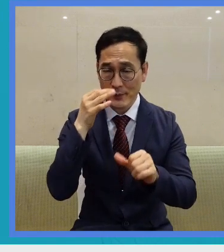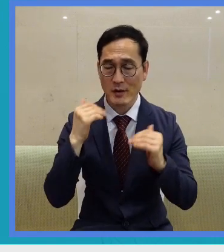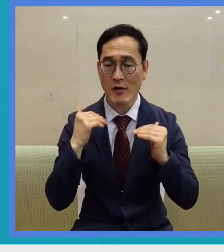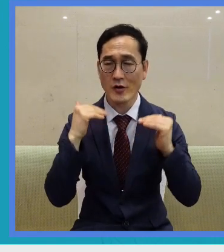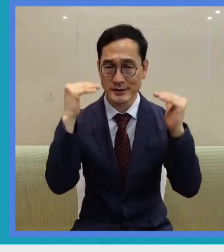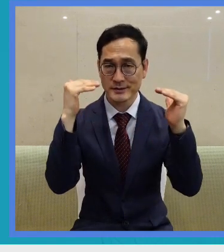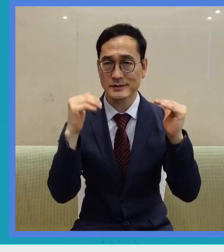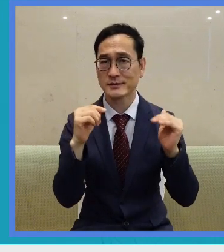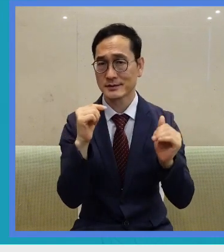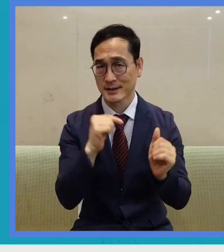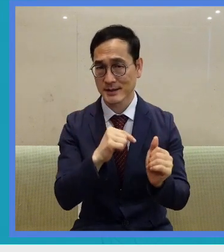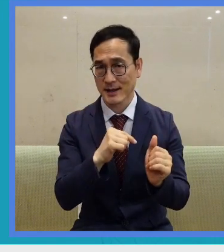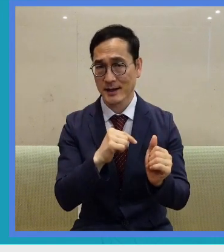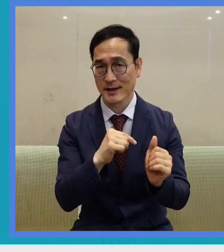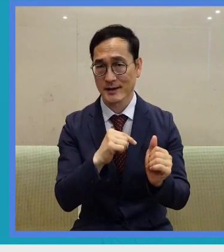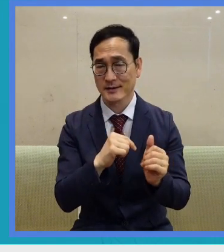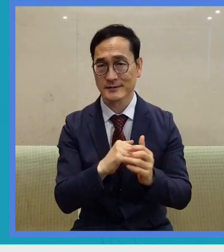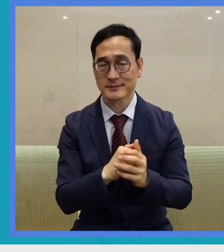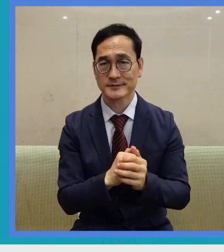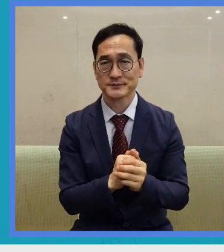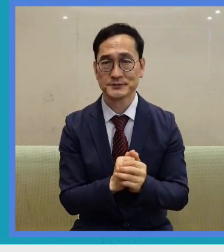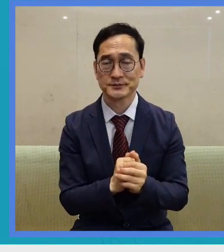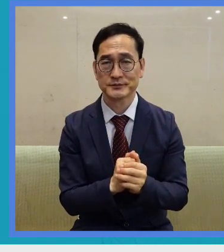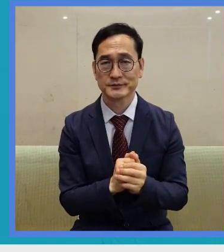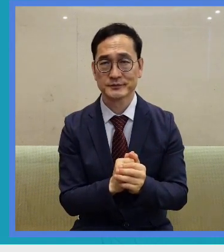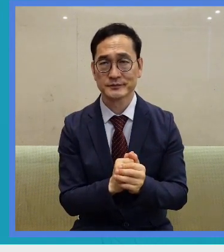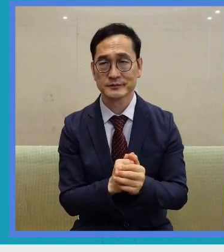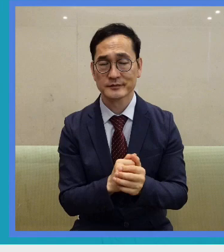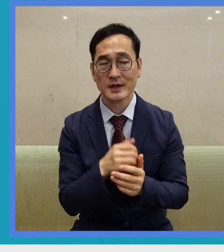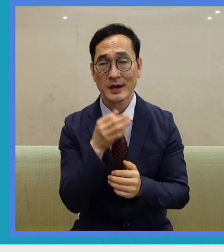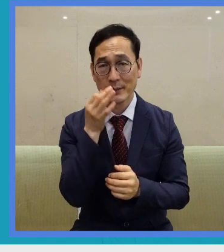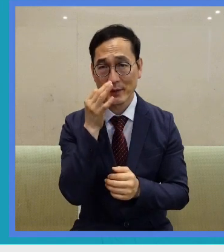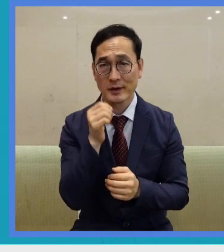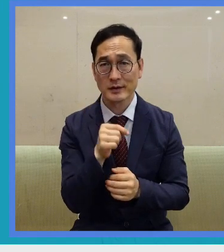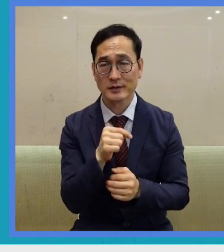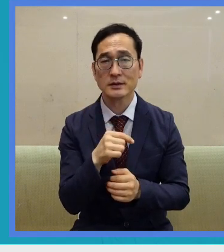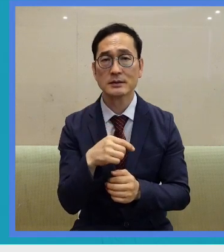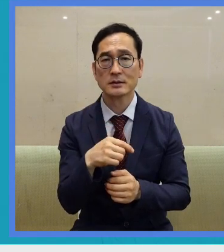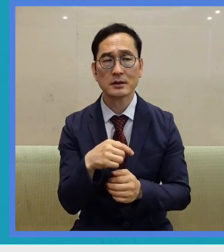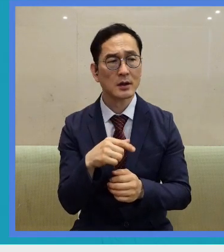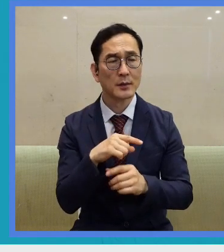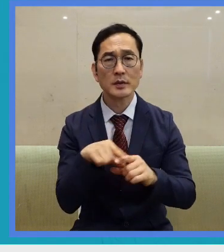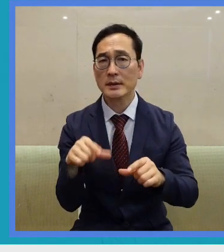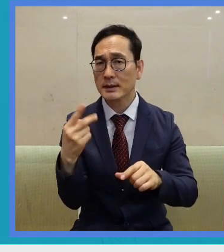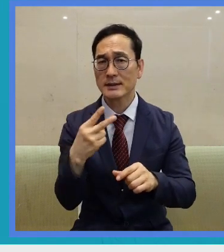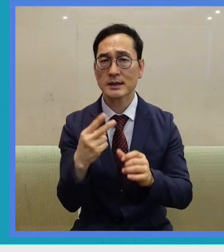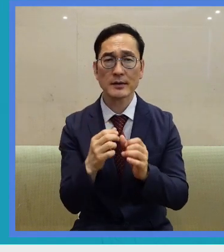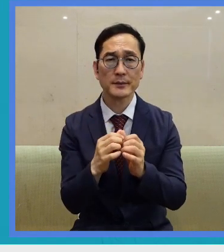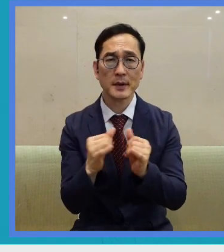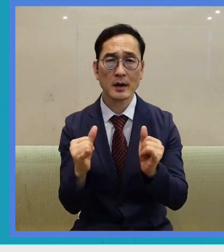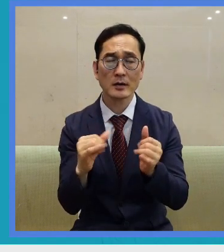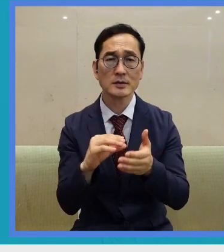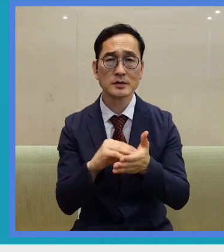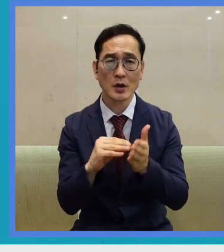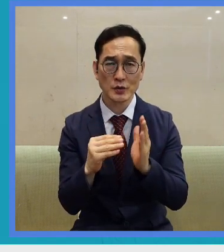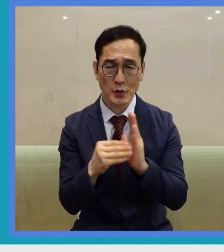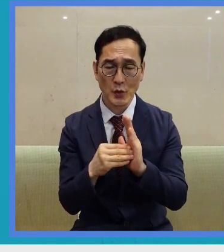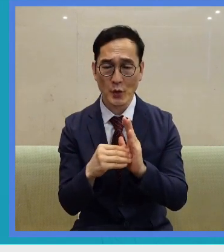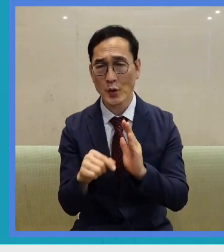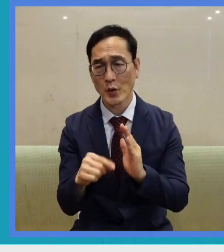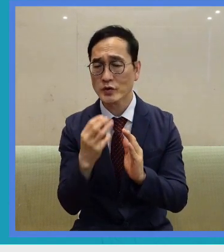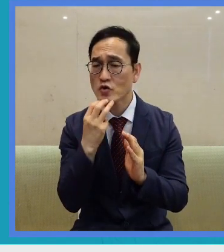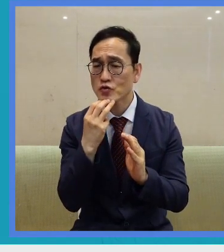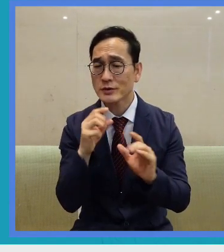한 조사긴 한데 좀 말씀을 드리겠습니다. 지금 보시다시피 저희는 한 2,000여 명 정도의 이제 서울 근교에 사는 사람들을